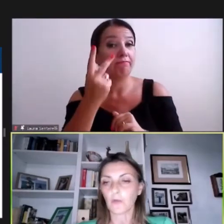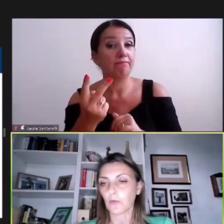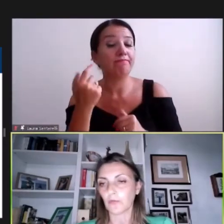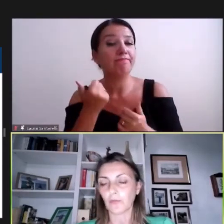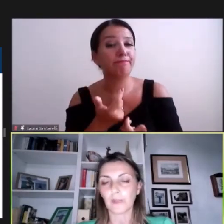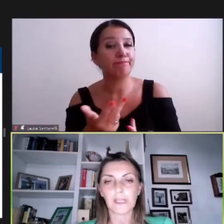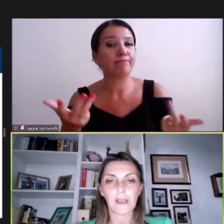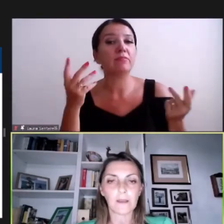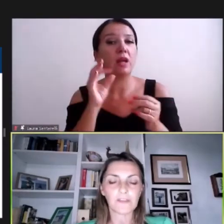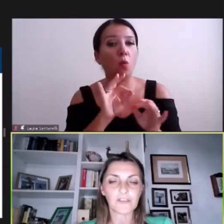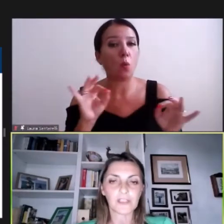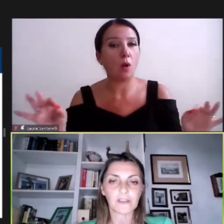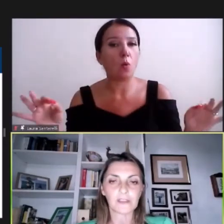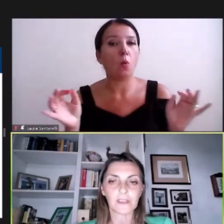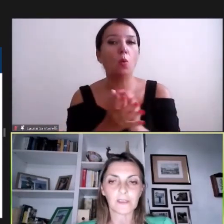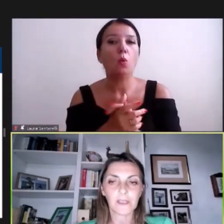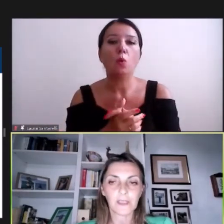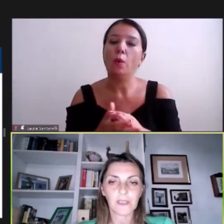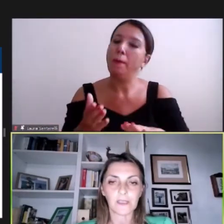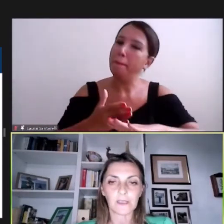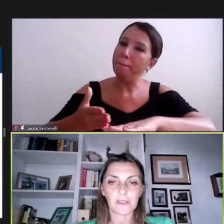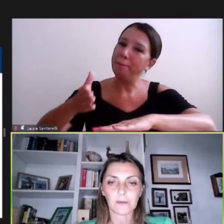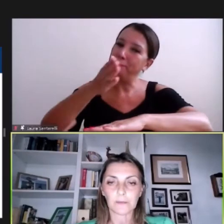ne abbiamo visti qualcuno, insomma, nella precedente